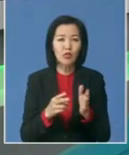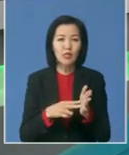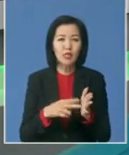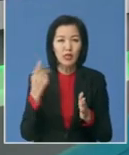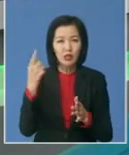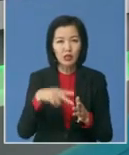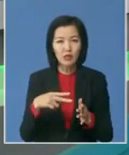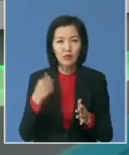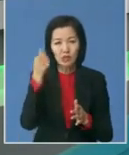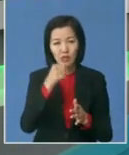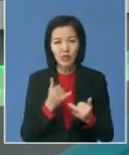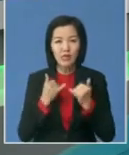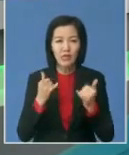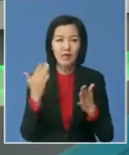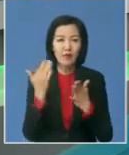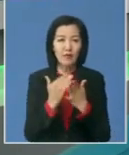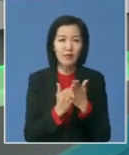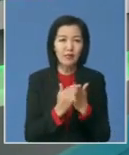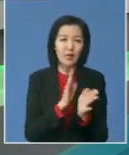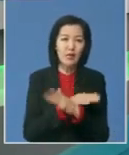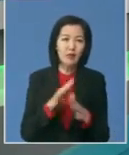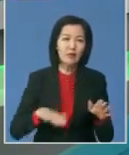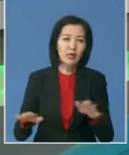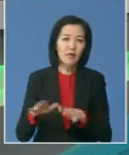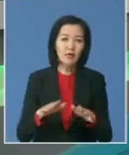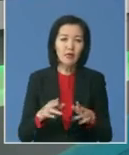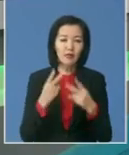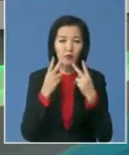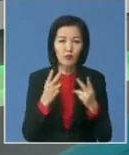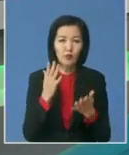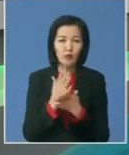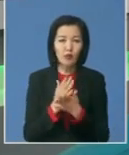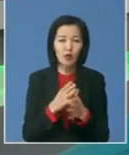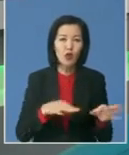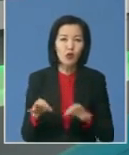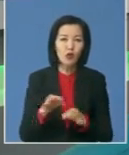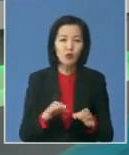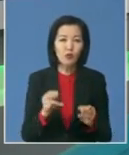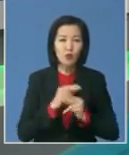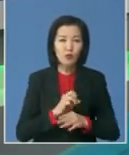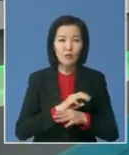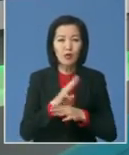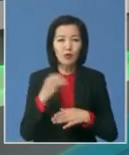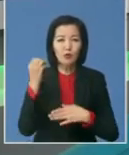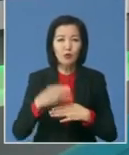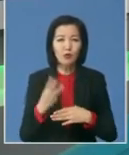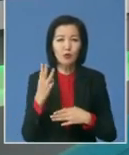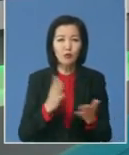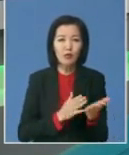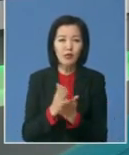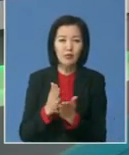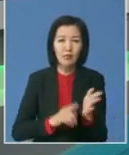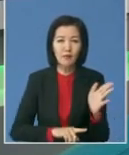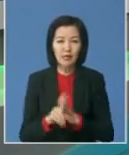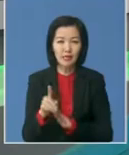арнаған бағдарламасының игілігін Қапшағай аймағының тұрғындары да көріп отыр. Бұл жоба биыл жұмыспен қамту орталығымен 3 бағытта қолға